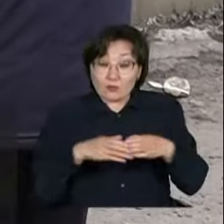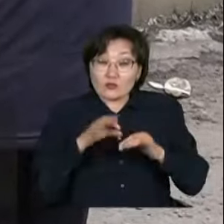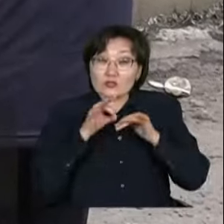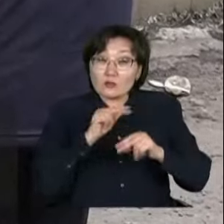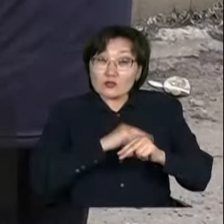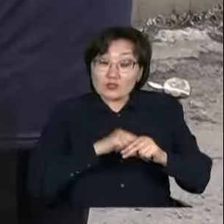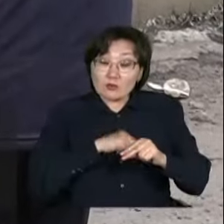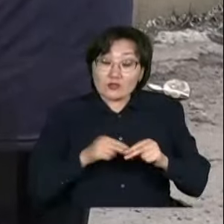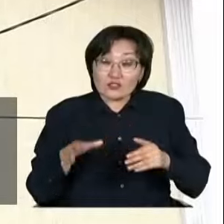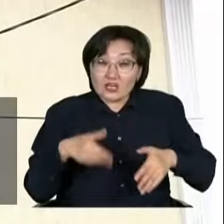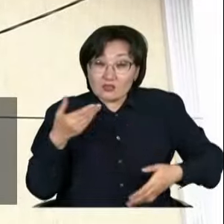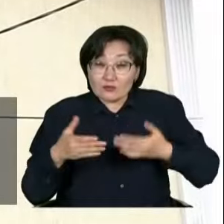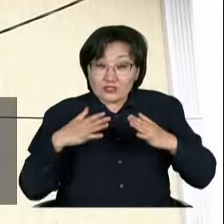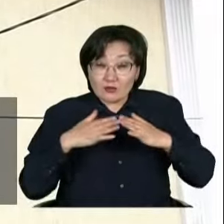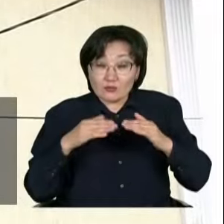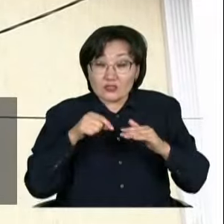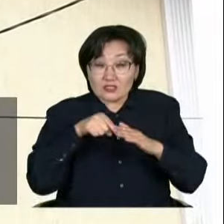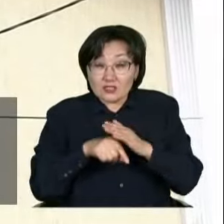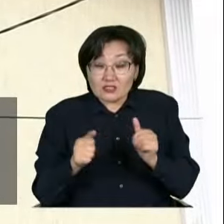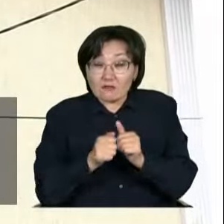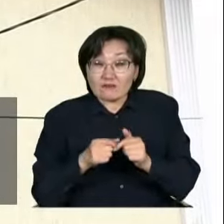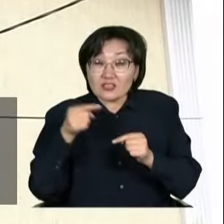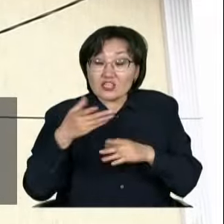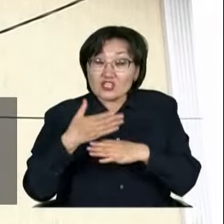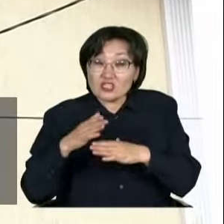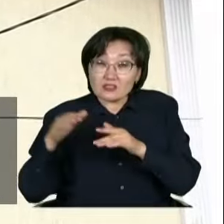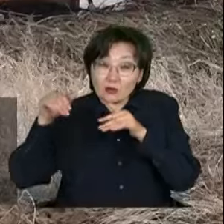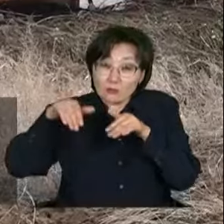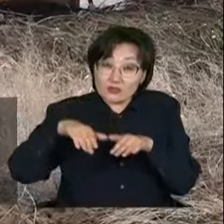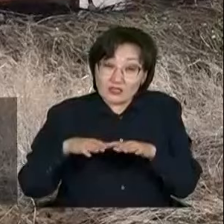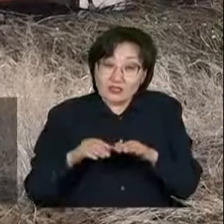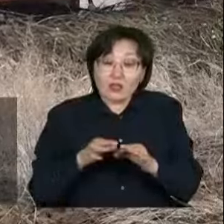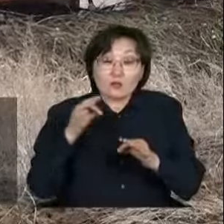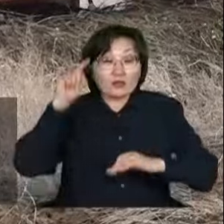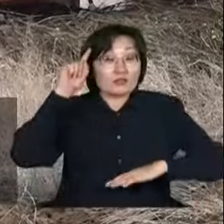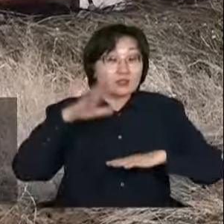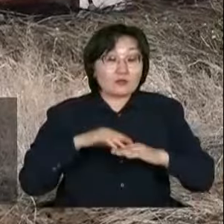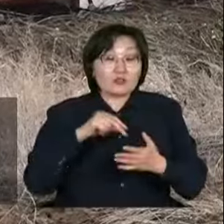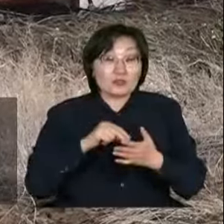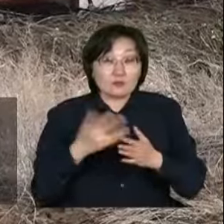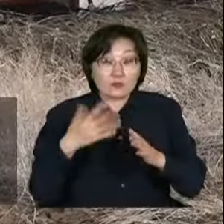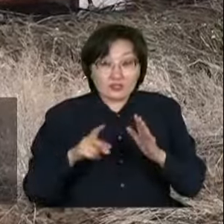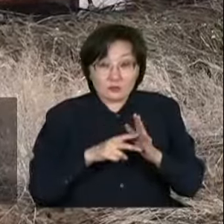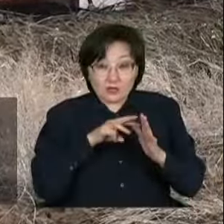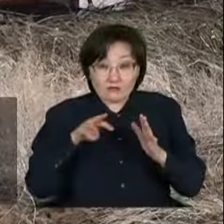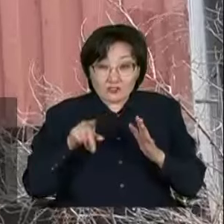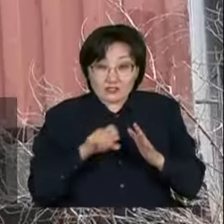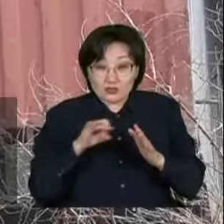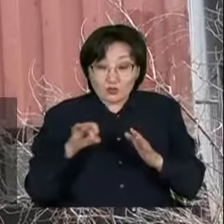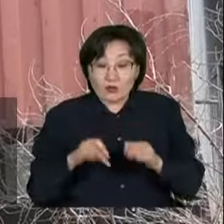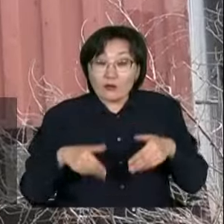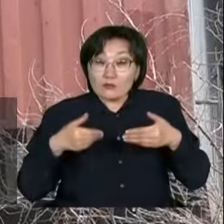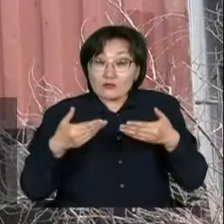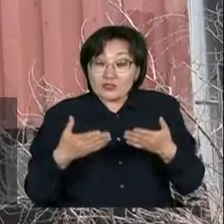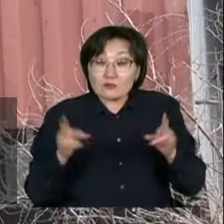по разбору жилого дома, расположенного в верхней части склона. В областном акимате его оценили в 57 миллионов тенге и